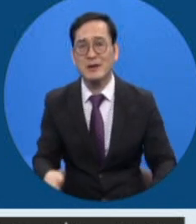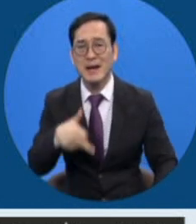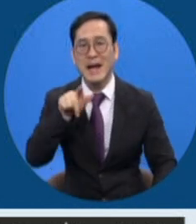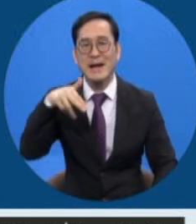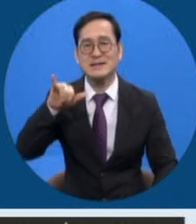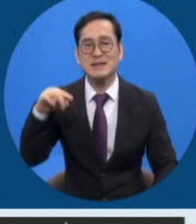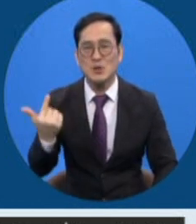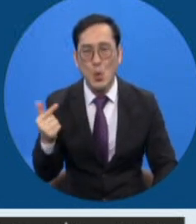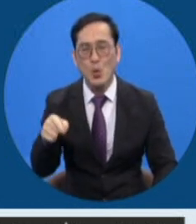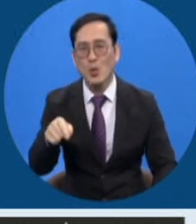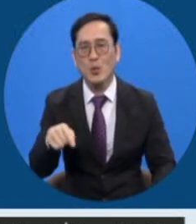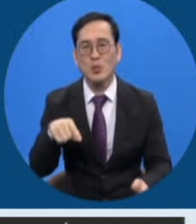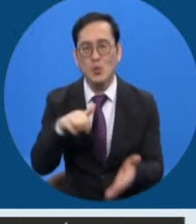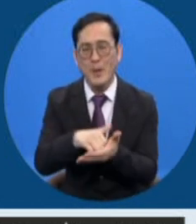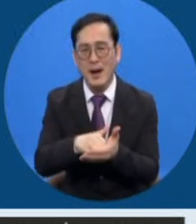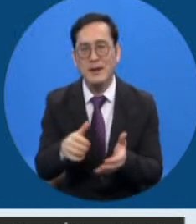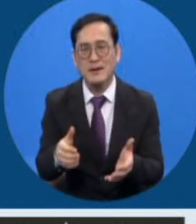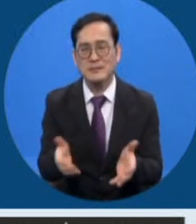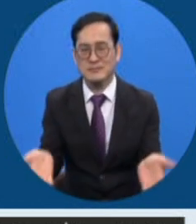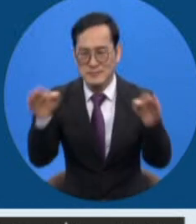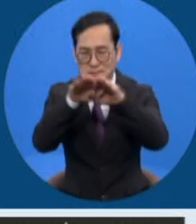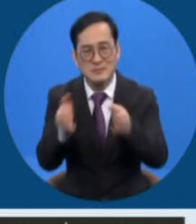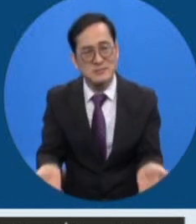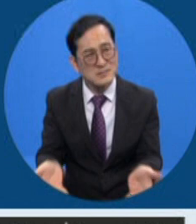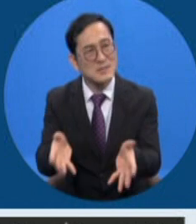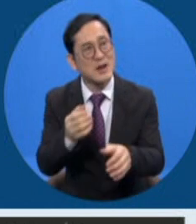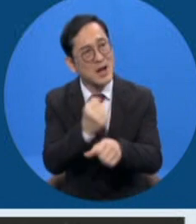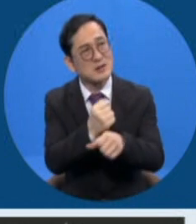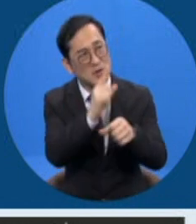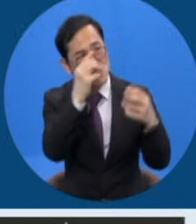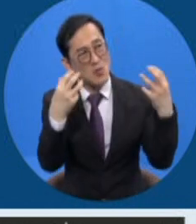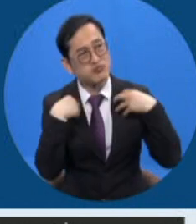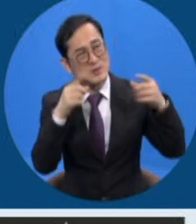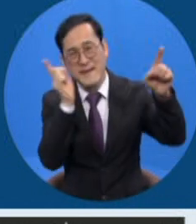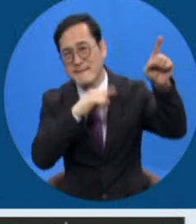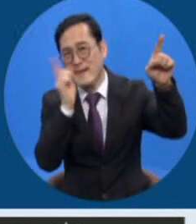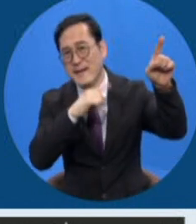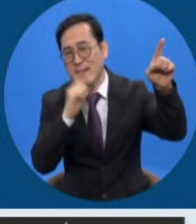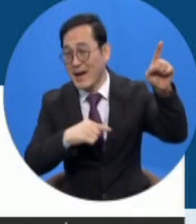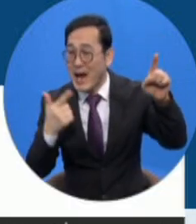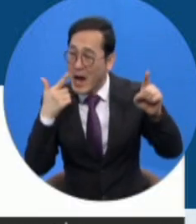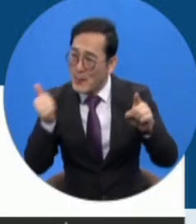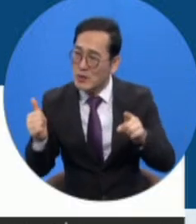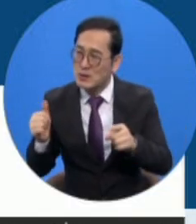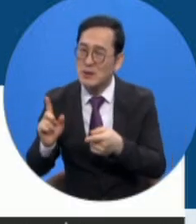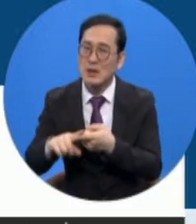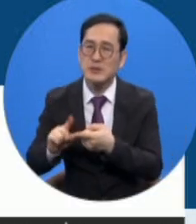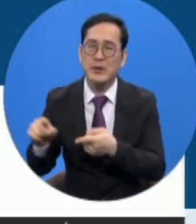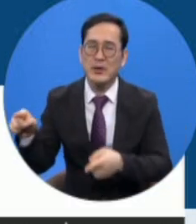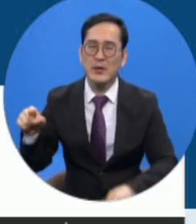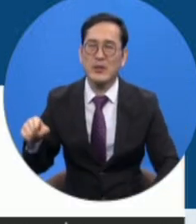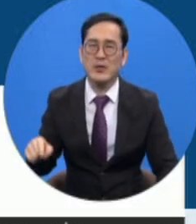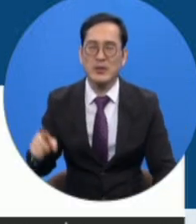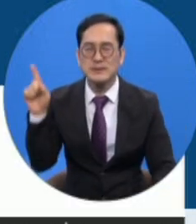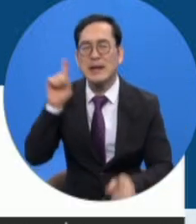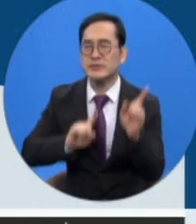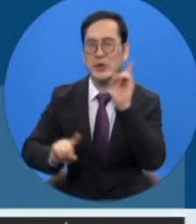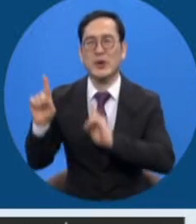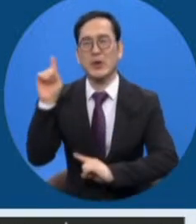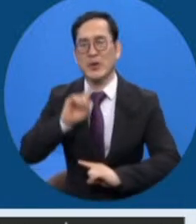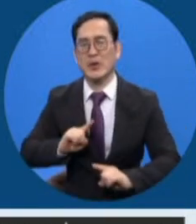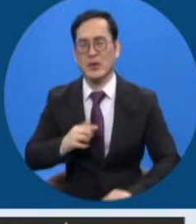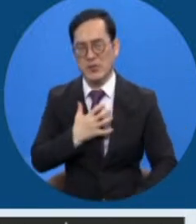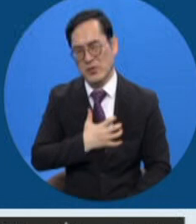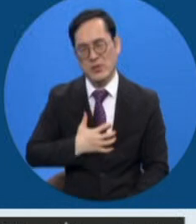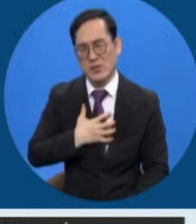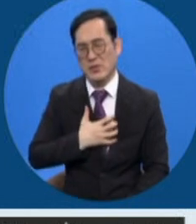봐서 만약 아버지 입장에서 그러한 어떻게 보면 아버지 자기 아버지에 대한 안 좋은 추억 자기 삶에도 굉장히